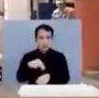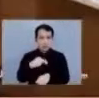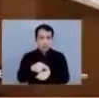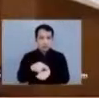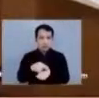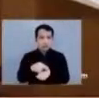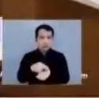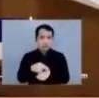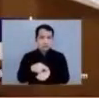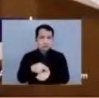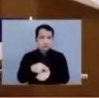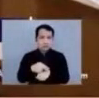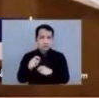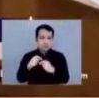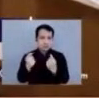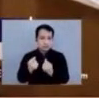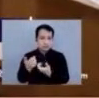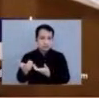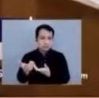Clearance.